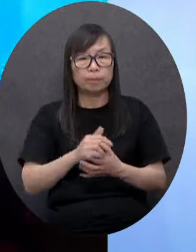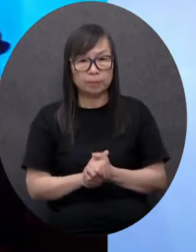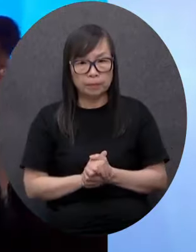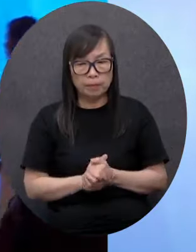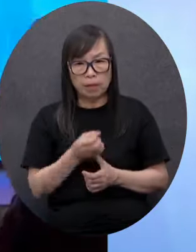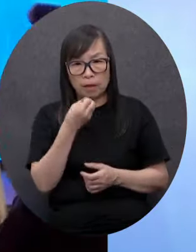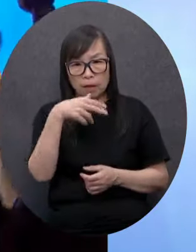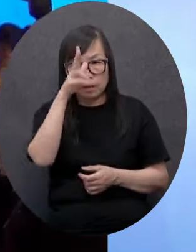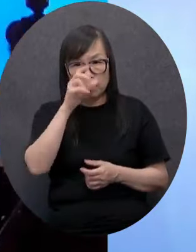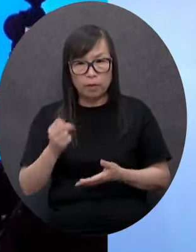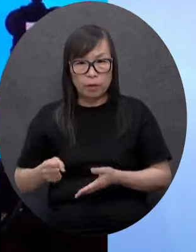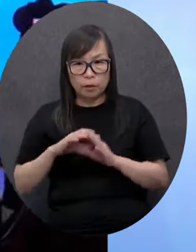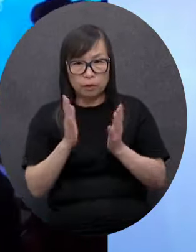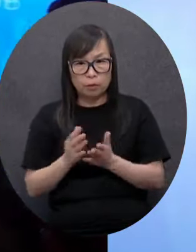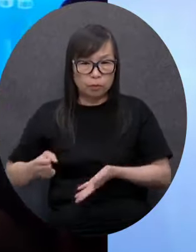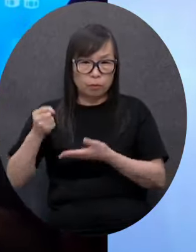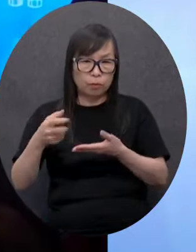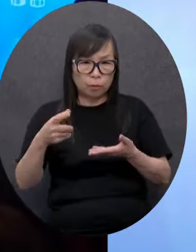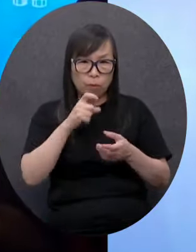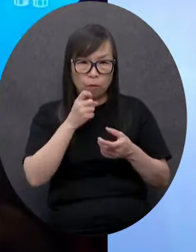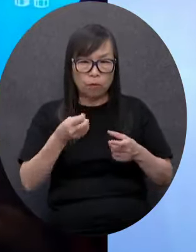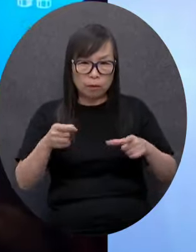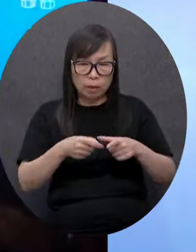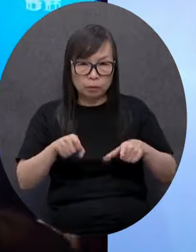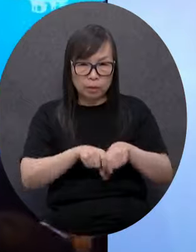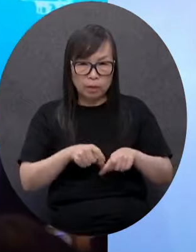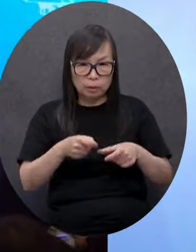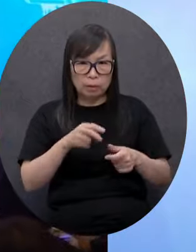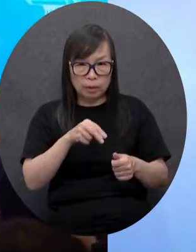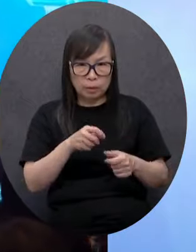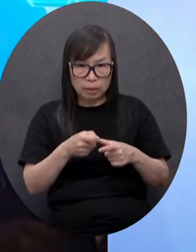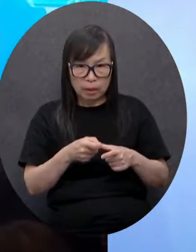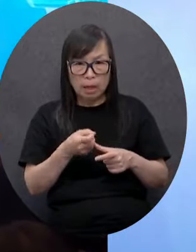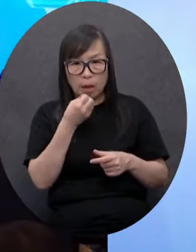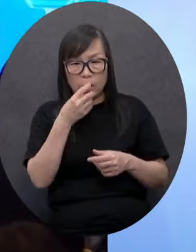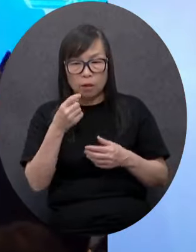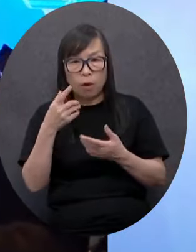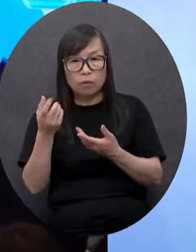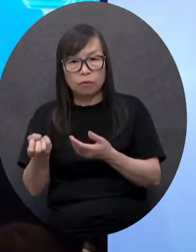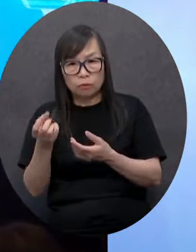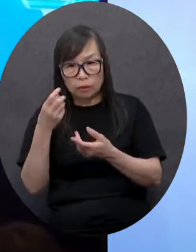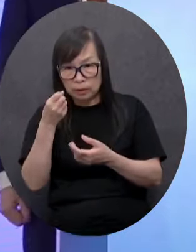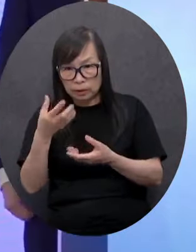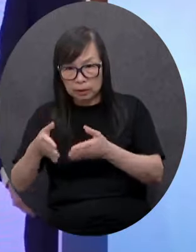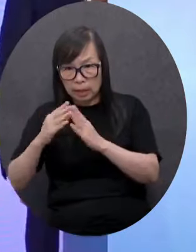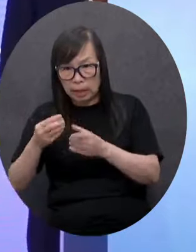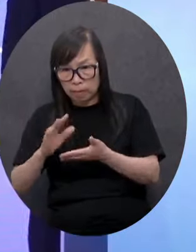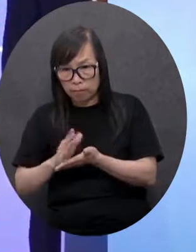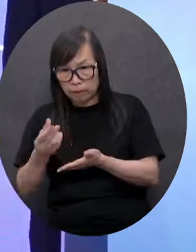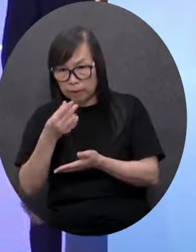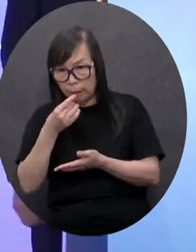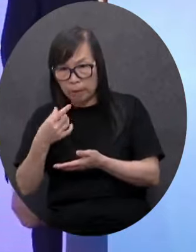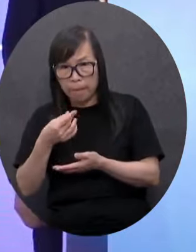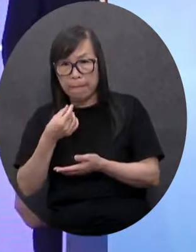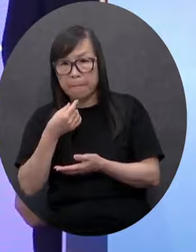由特区政府全资拥有的香港投资管理有限公司和港产独角兽思谋集团举